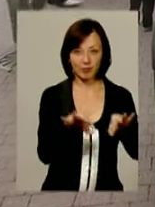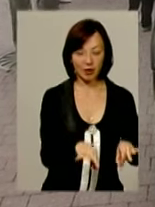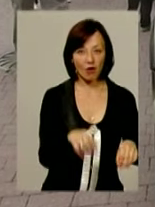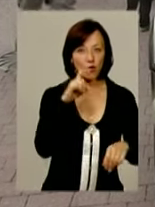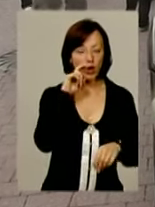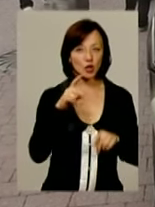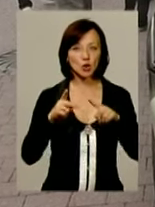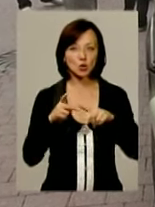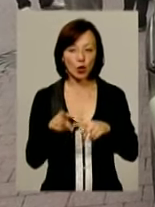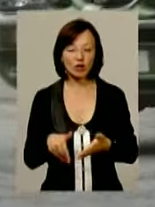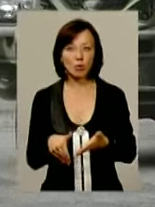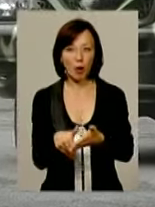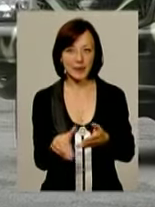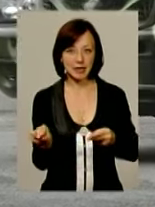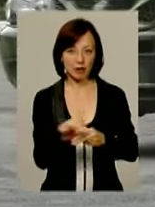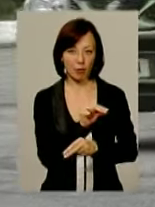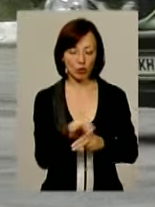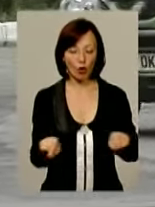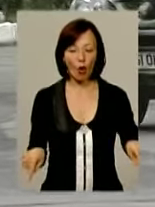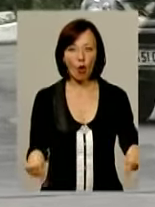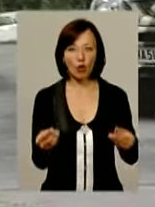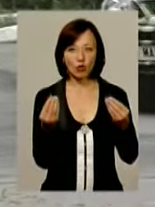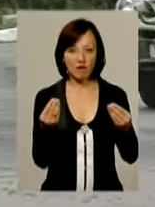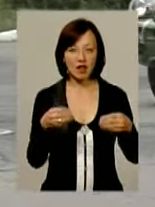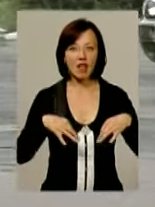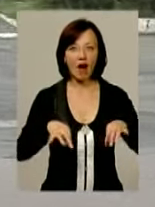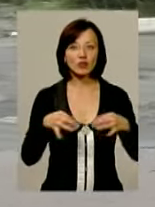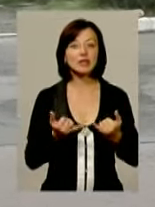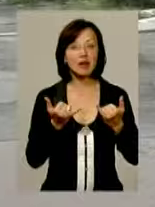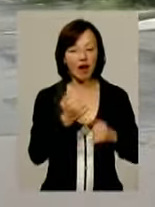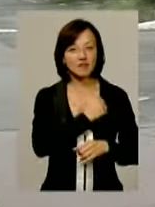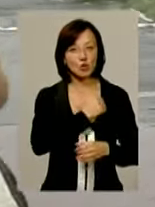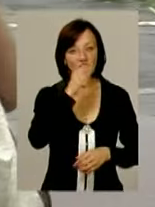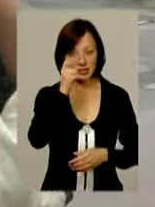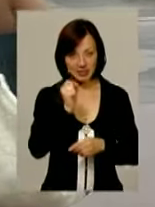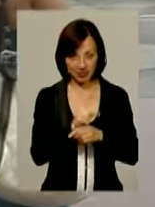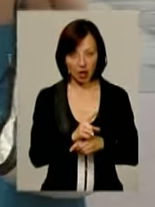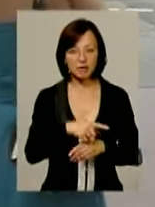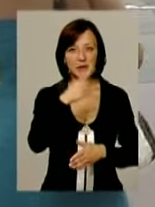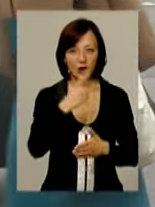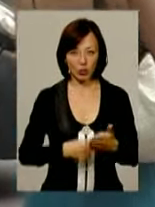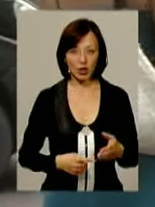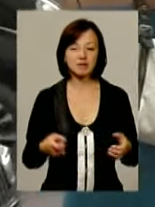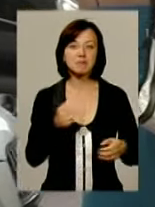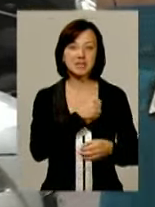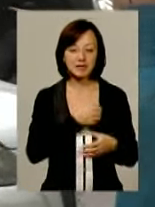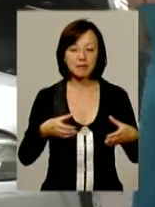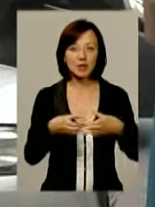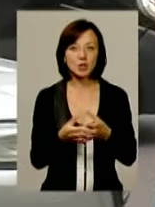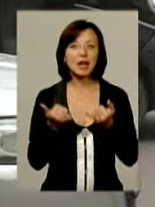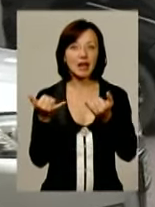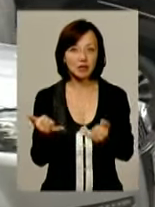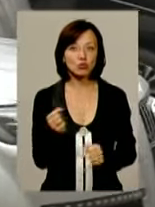Україну. Інший допоміг з ремонтом. Оновлена автівка саме для військових завдань. Переконатись у цьому зможуть бійці підрозділу, для якого машина була